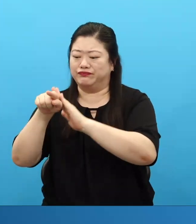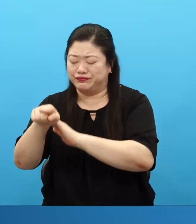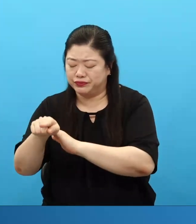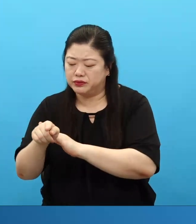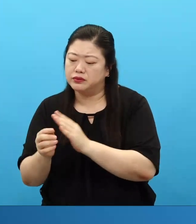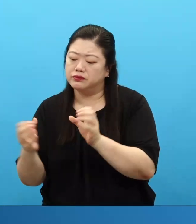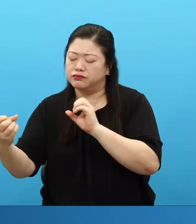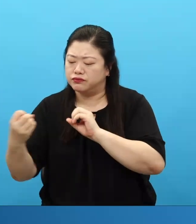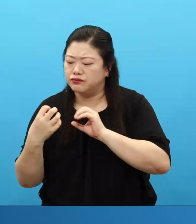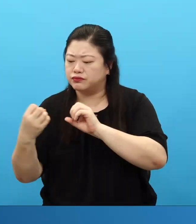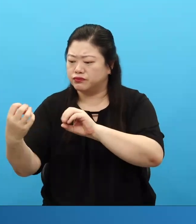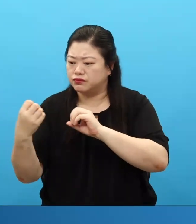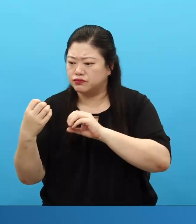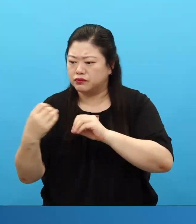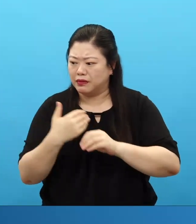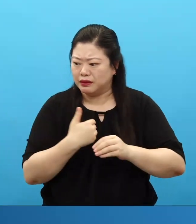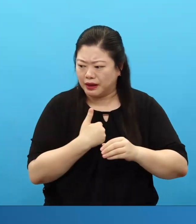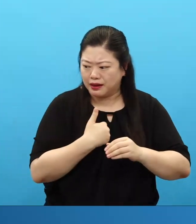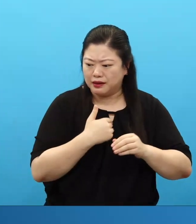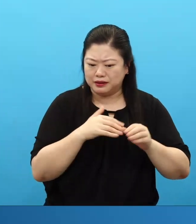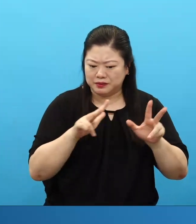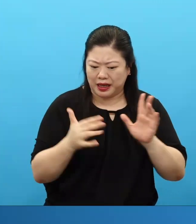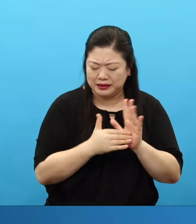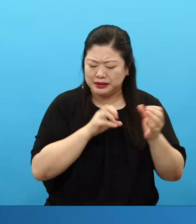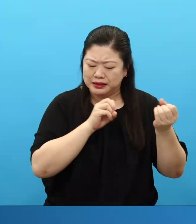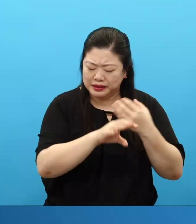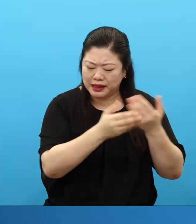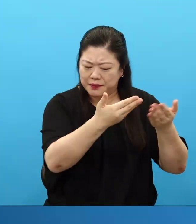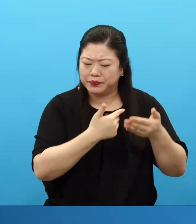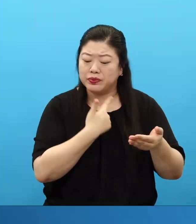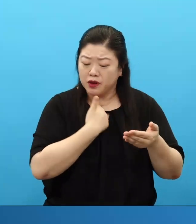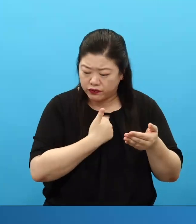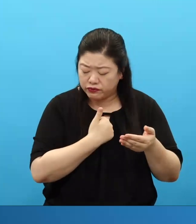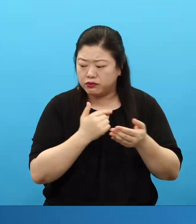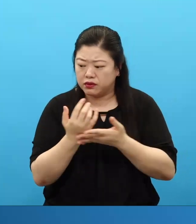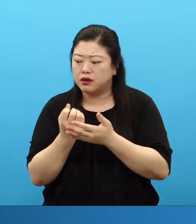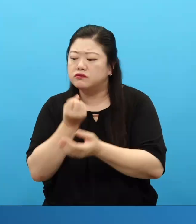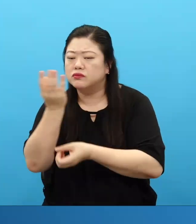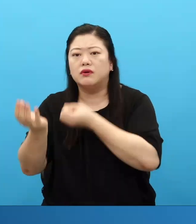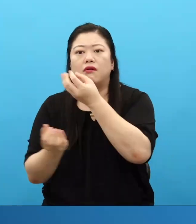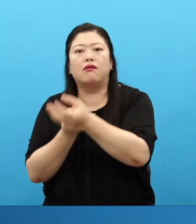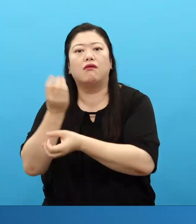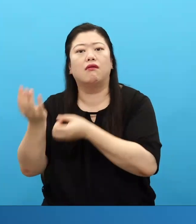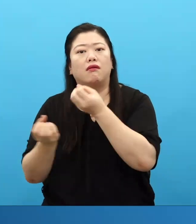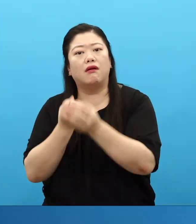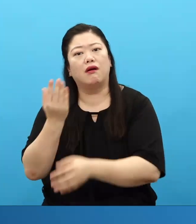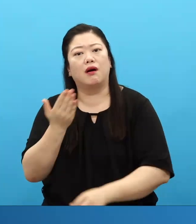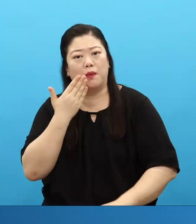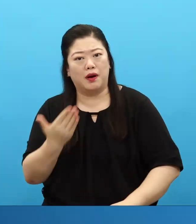other people. 찾아내세요. So seek that 확인하라니까요. out. Confirm 그 찾아낼 this. 게 없으면 빨리